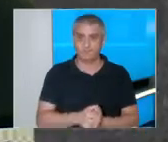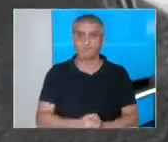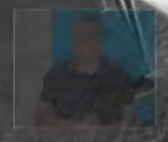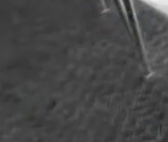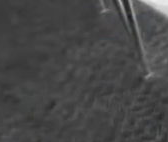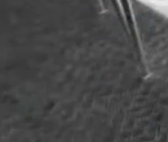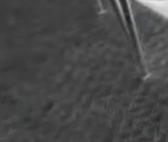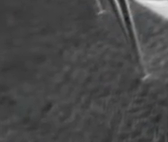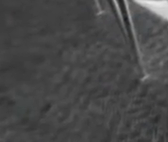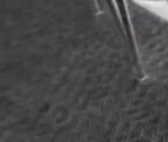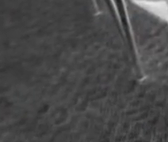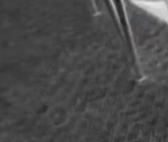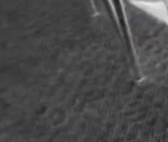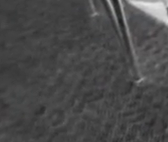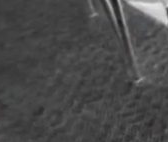ערב טוב.